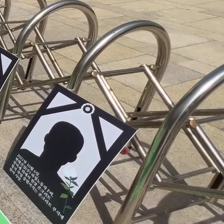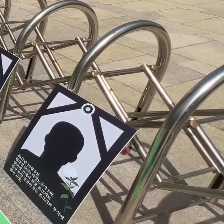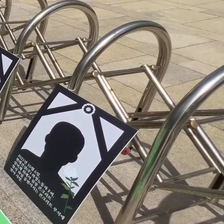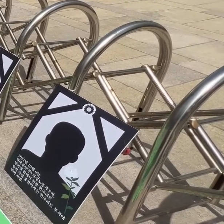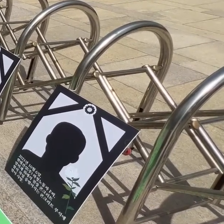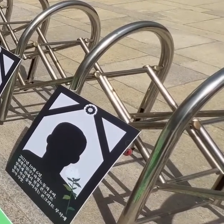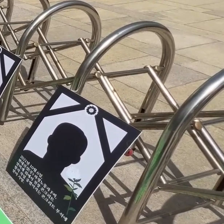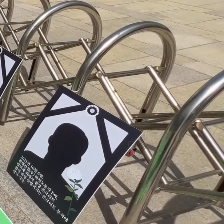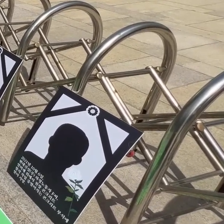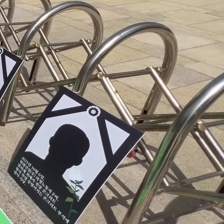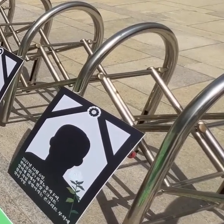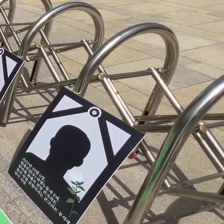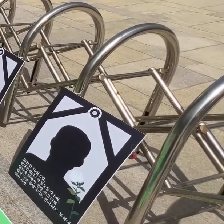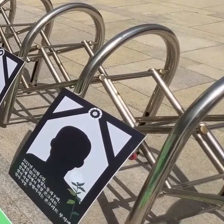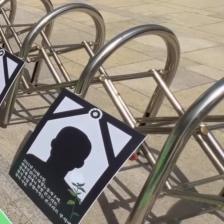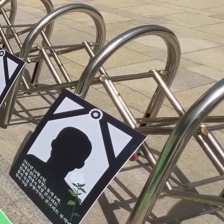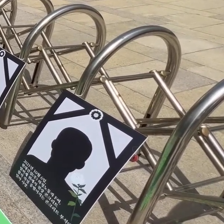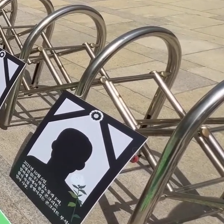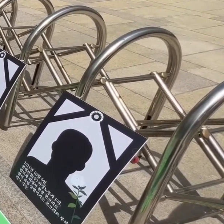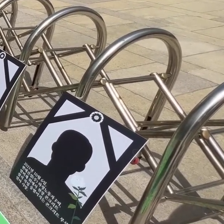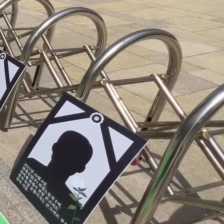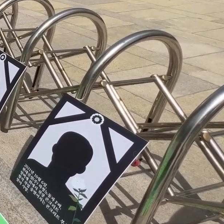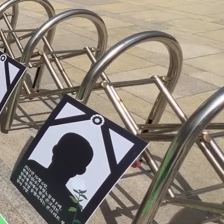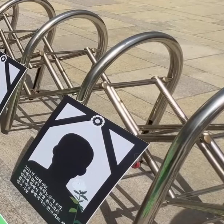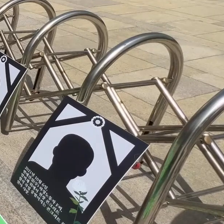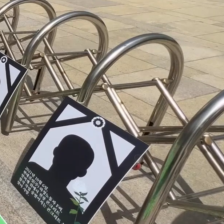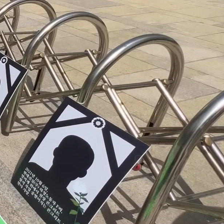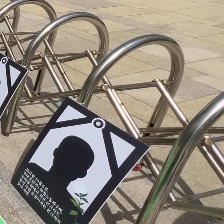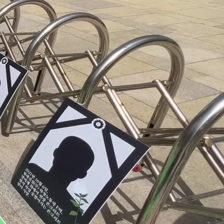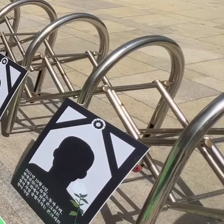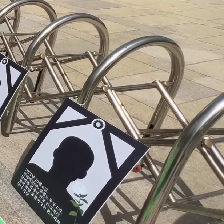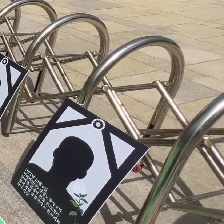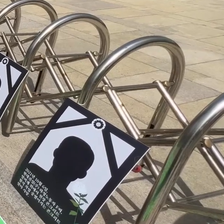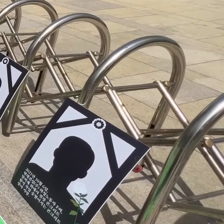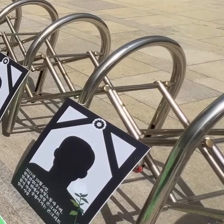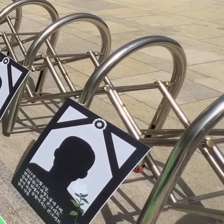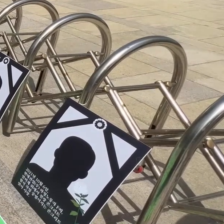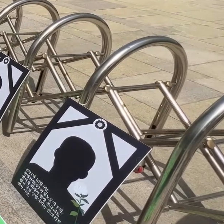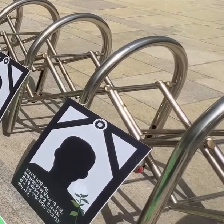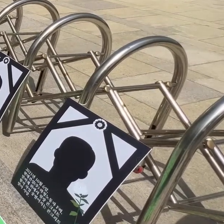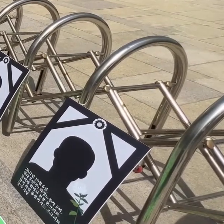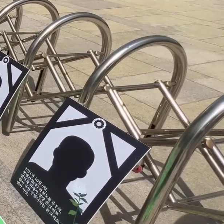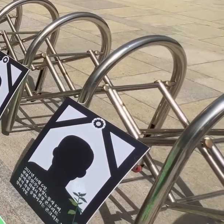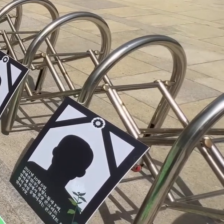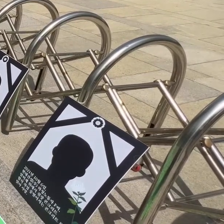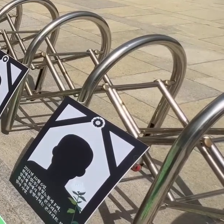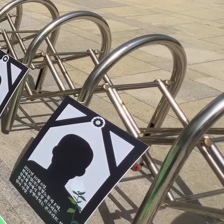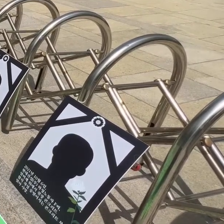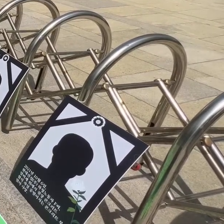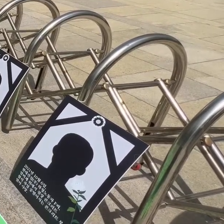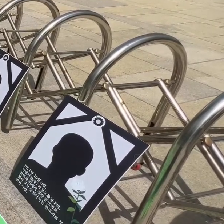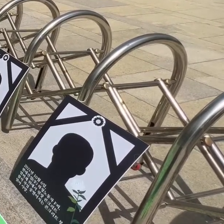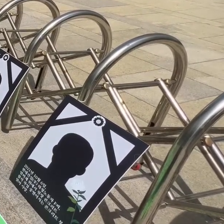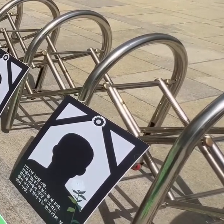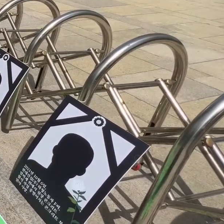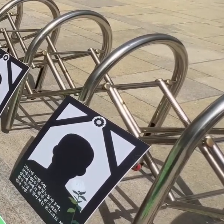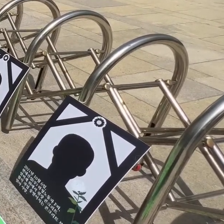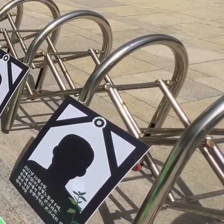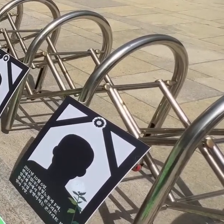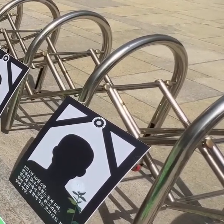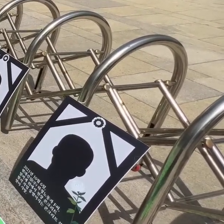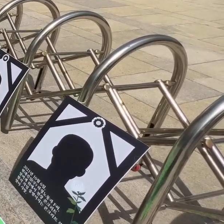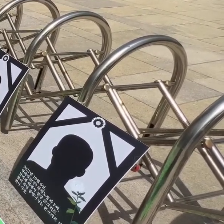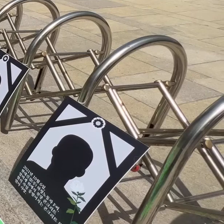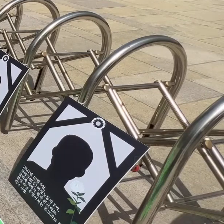네, 지금 꽃을 들고 계시는 세 분은 산재 사망 유가족 가신은에서 활동하시는 유가족들이시기도